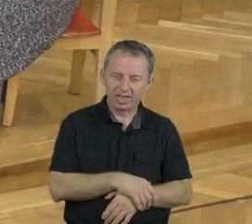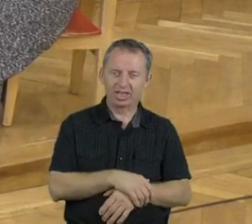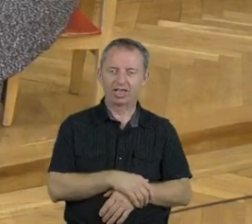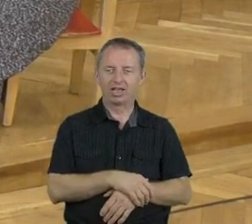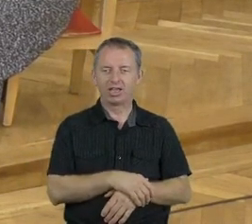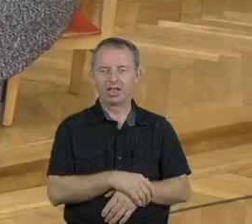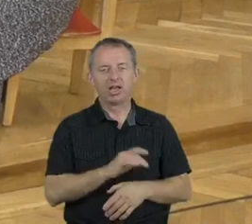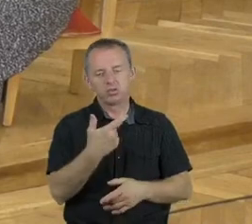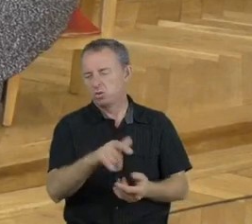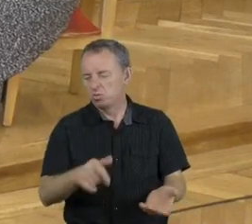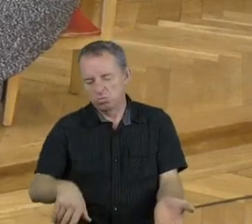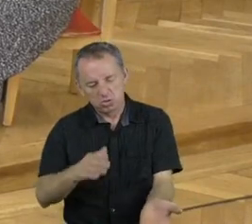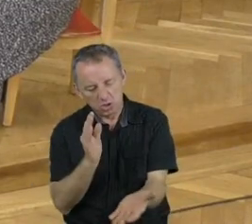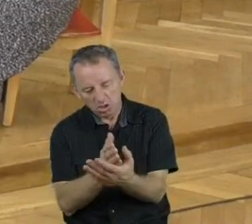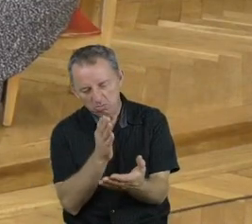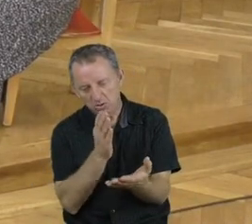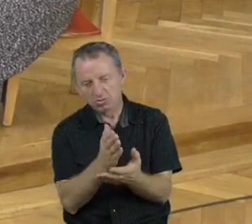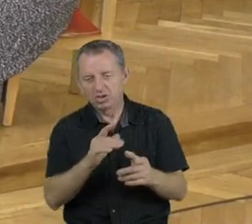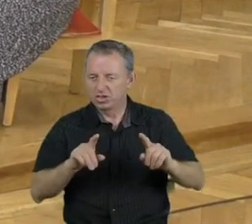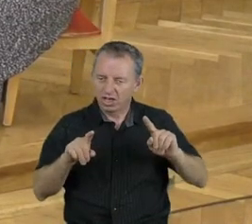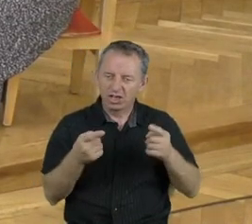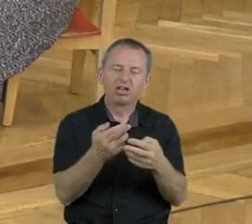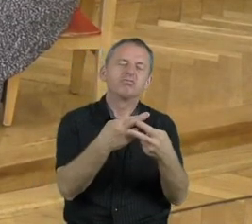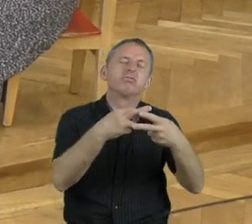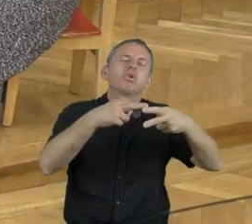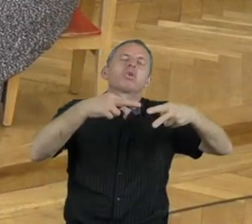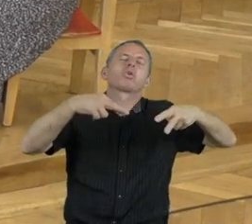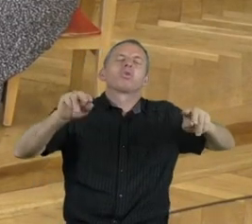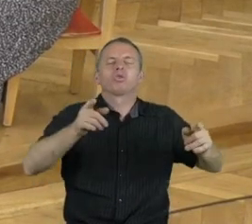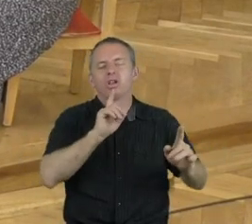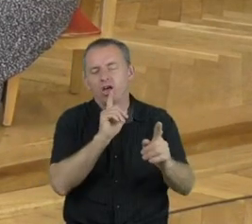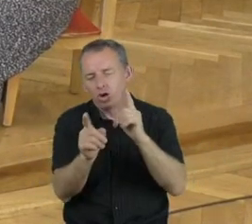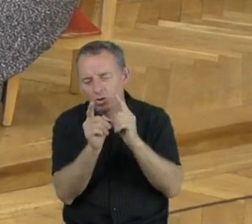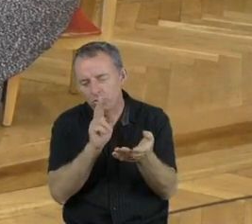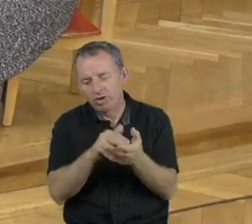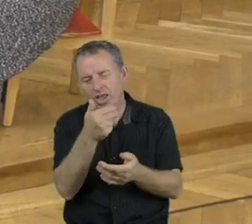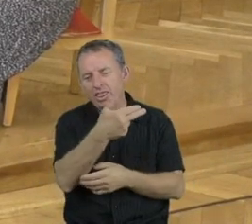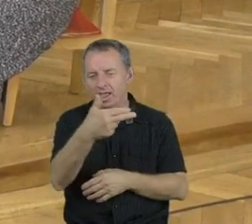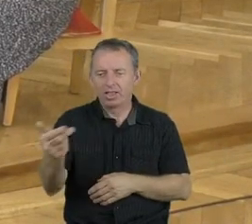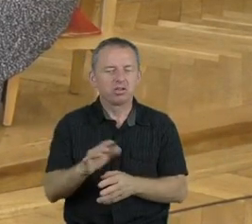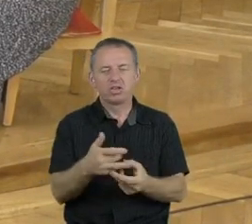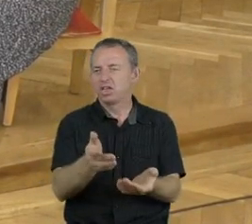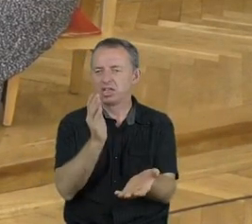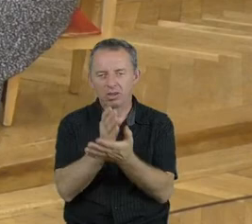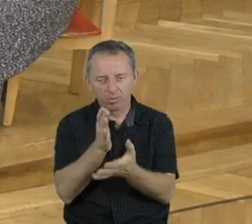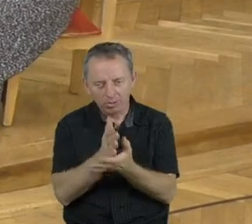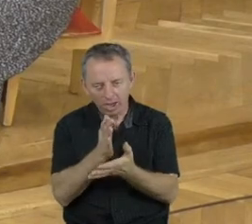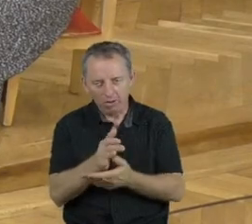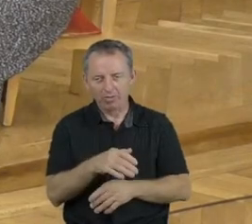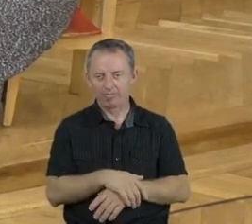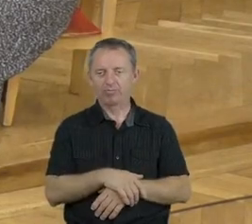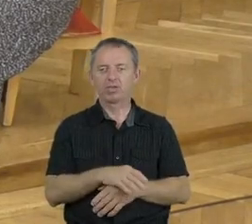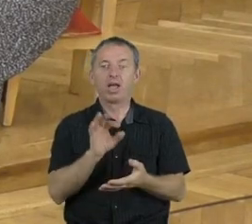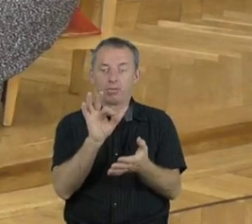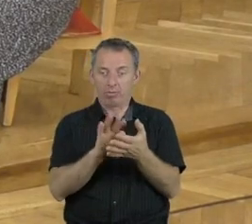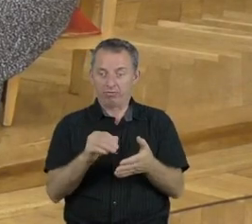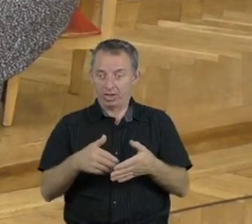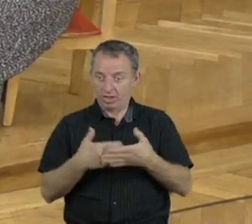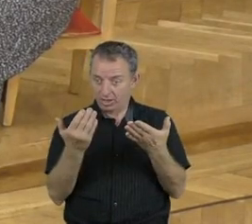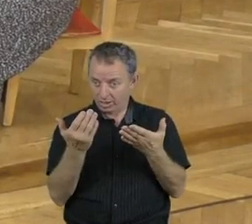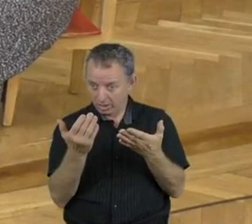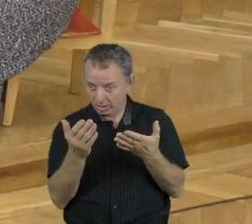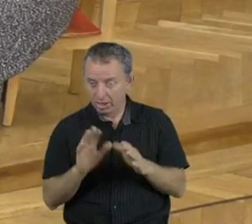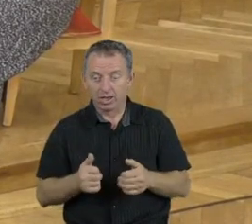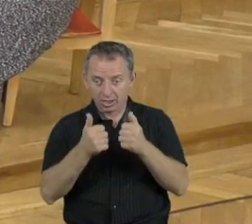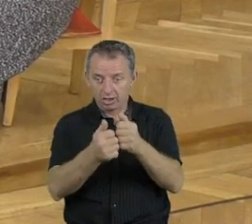ale to nic nie działało. Oczywiście było mnóstwo rozmów na ten temat, nic nie działało. No i pewnego razu nastały